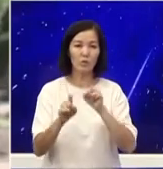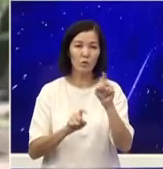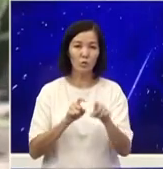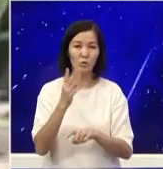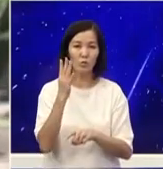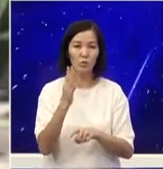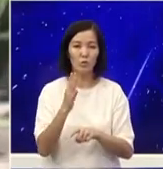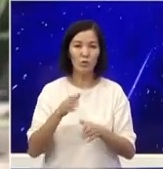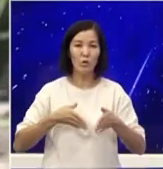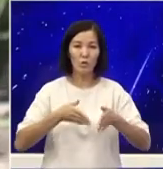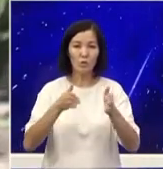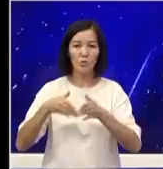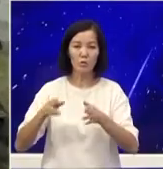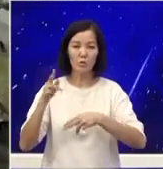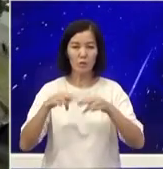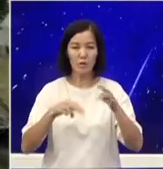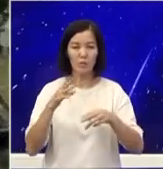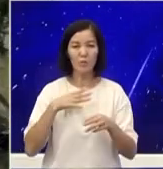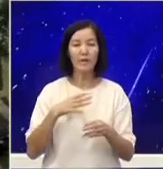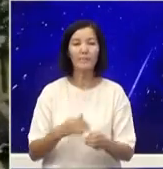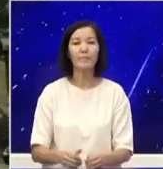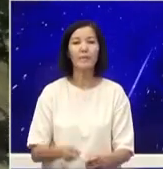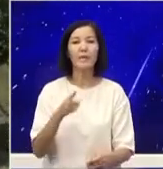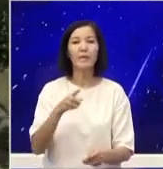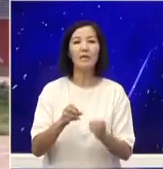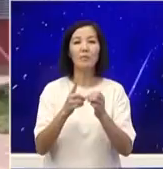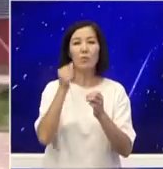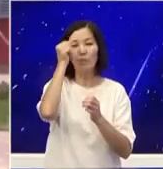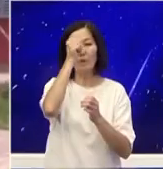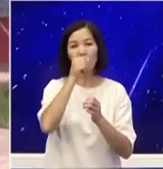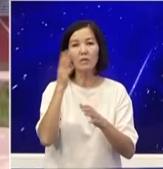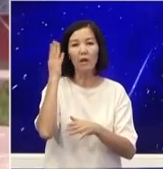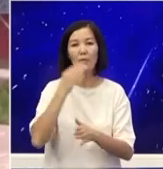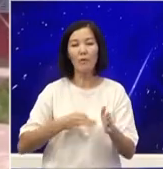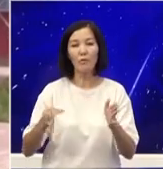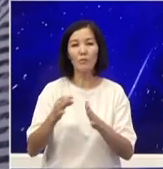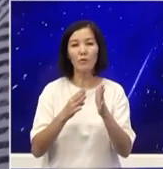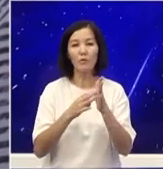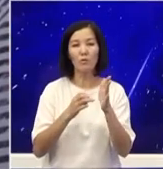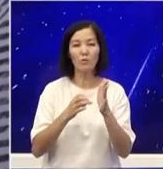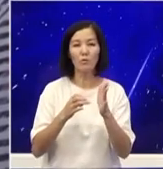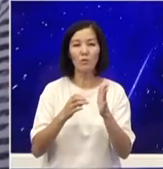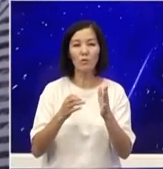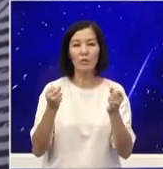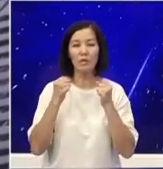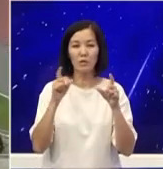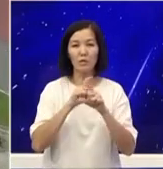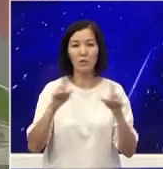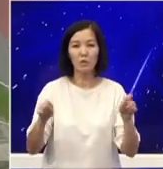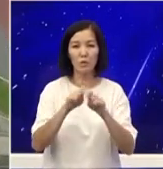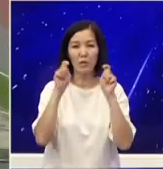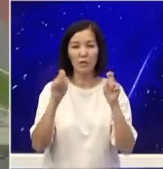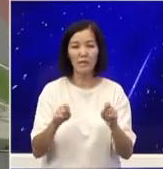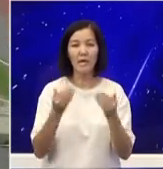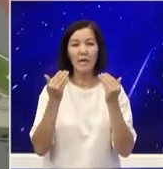жол салынуда. Айта кетейік, 2011 жылдан бері Алматы облысында 9 дене шынықтыру сауықтыру кешенін пайдалануға